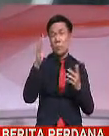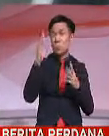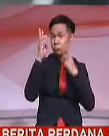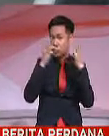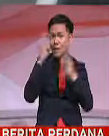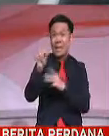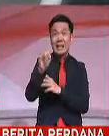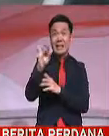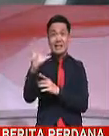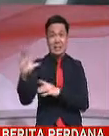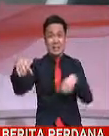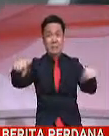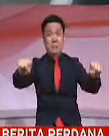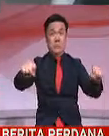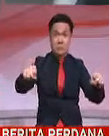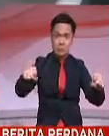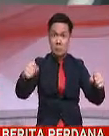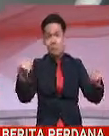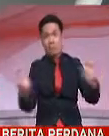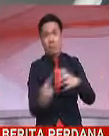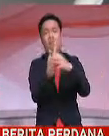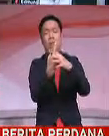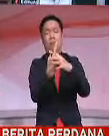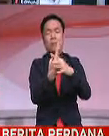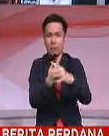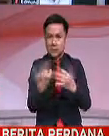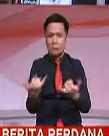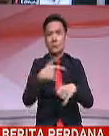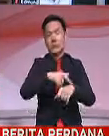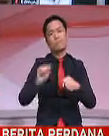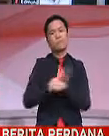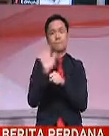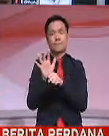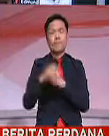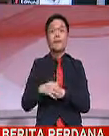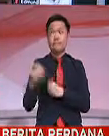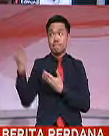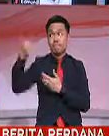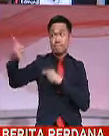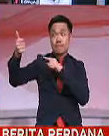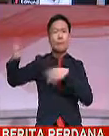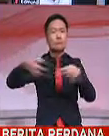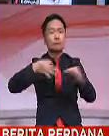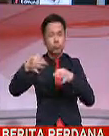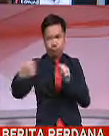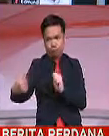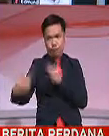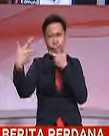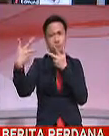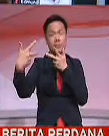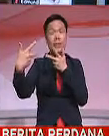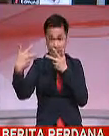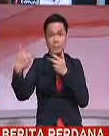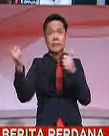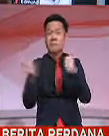SIC atau MotoGP dalam pandemik COVID-19. Beliau berkata demikian kepada media menerusi sidang media dalam talian. Ia merupakan